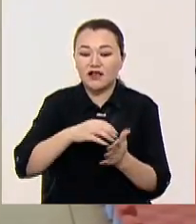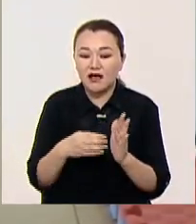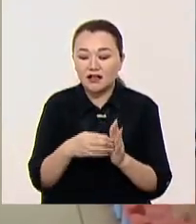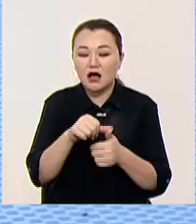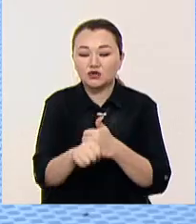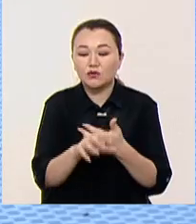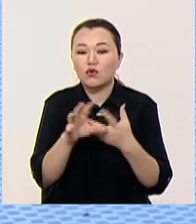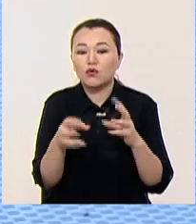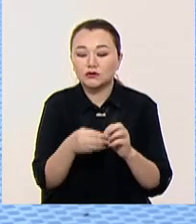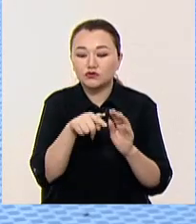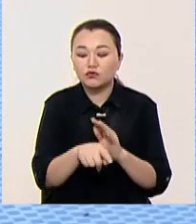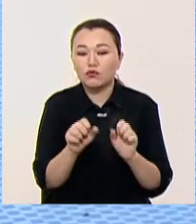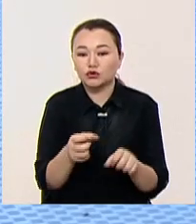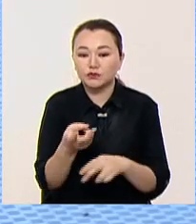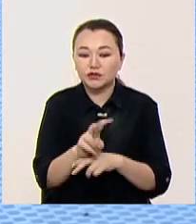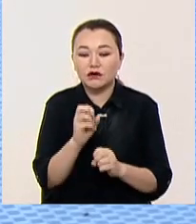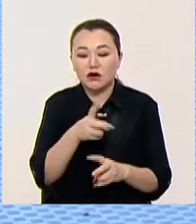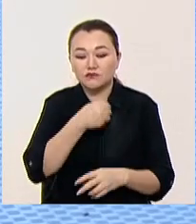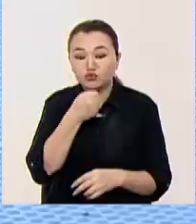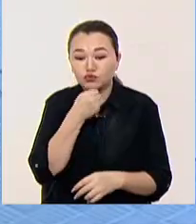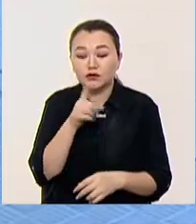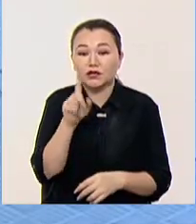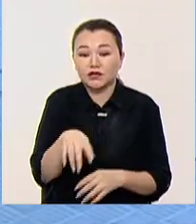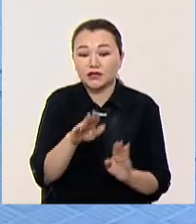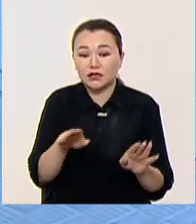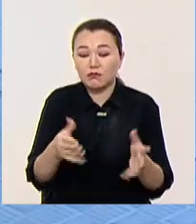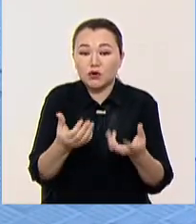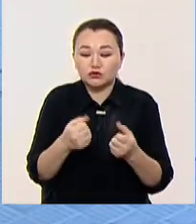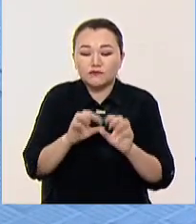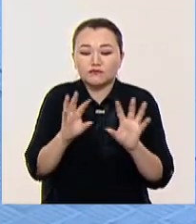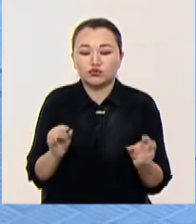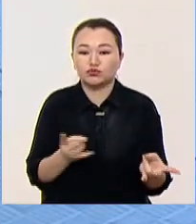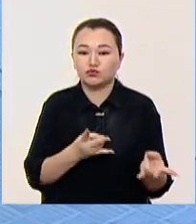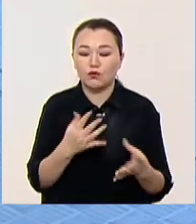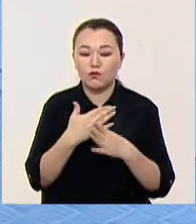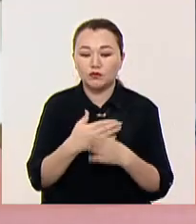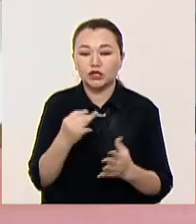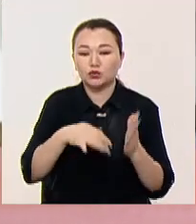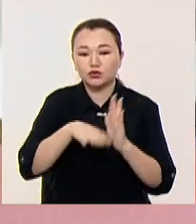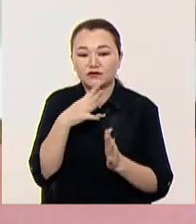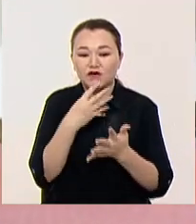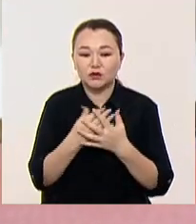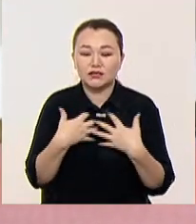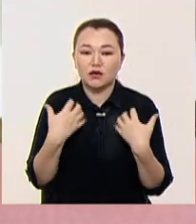комплекса в том, что сюда могут прийти как взрослые, так и дети и получить всю необходимую помощь и улучшить свое